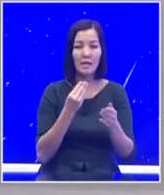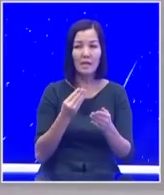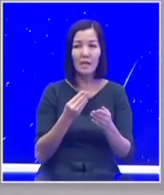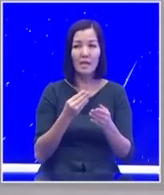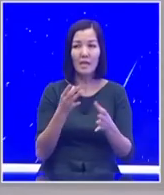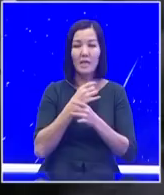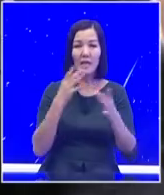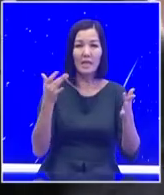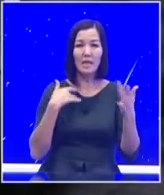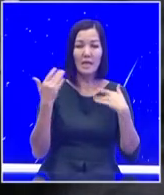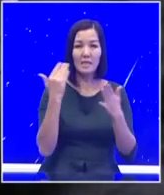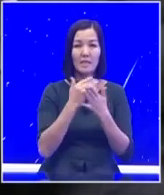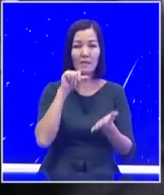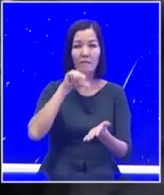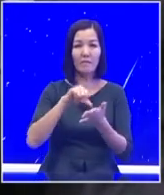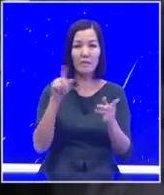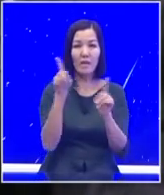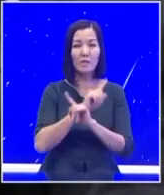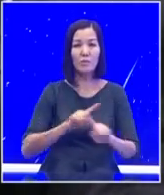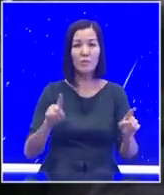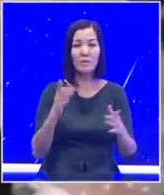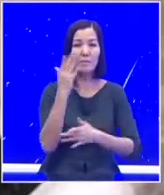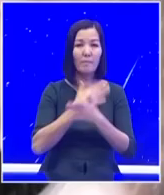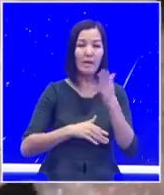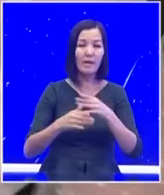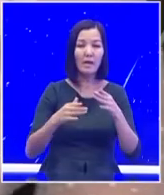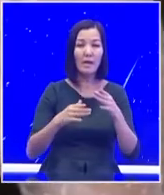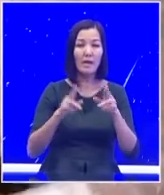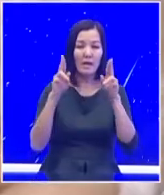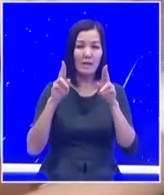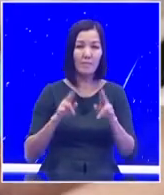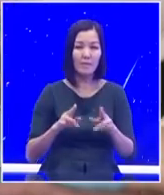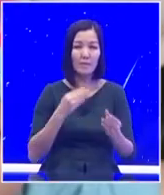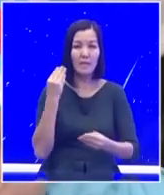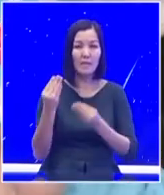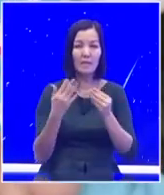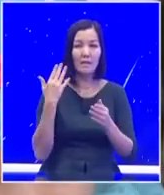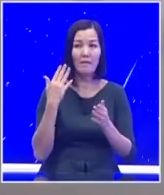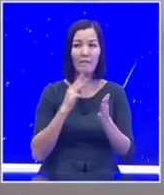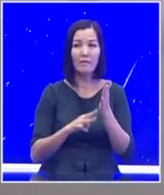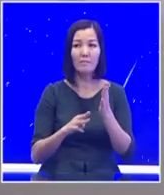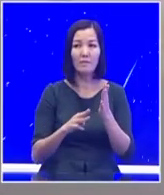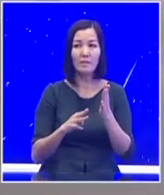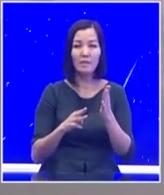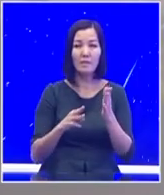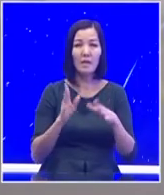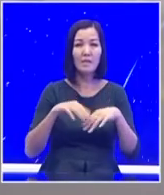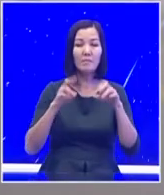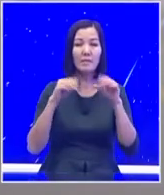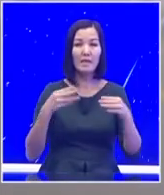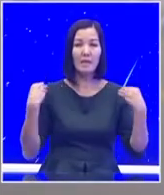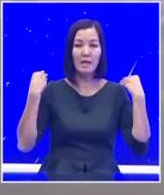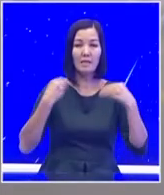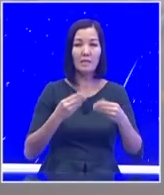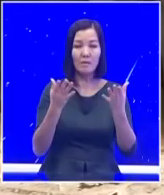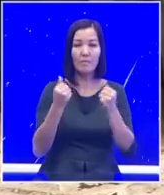яркий концерт и доклады об особенностях паралимпийских дисциплин. В этот день 80 спортсменам подарили специальную экипировку, которую